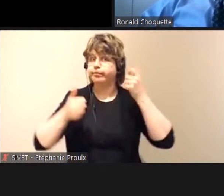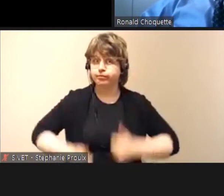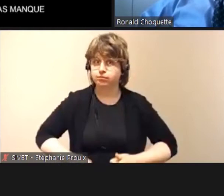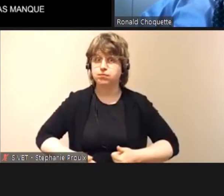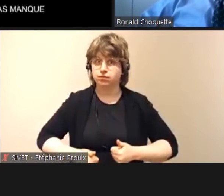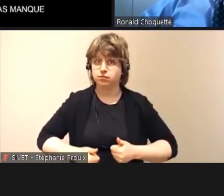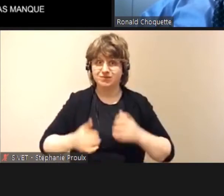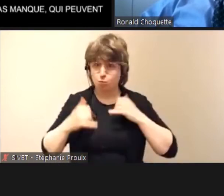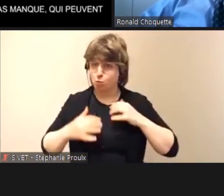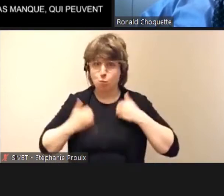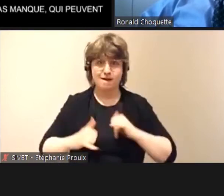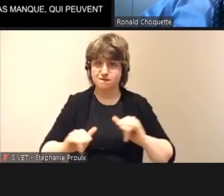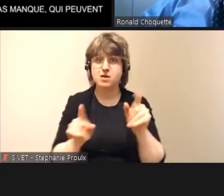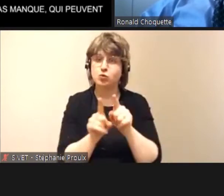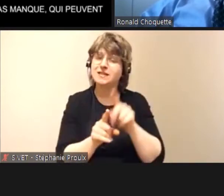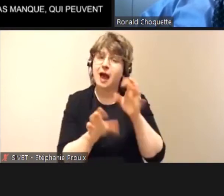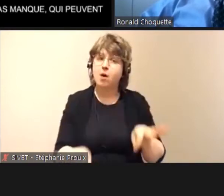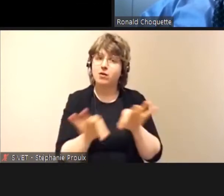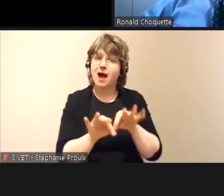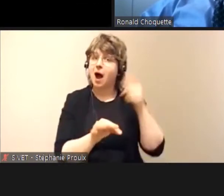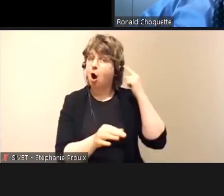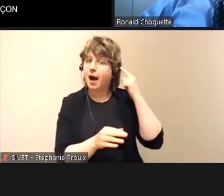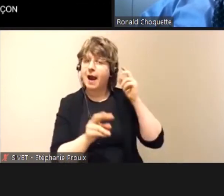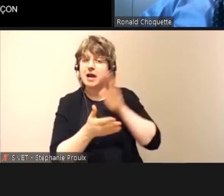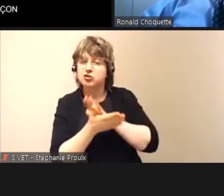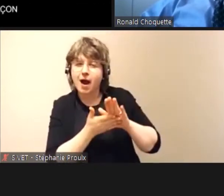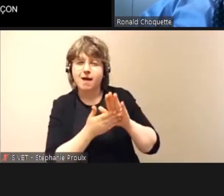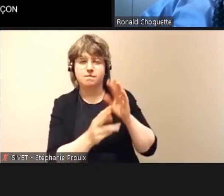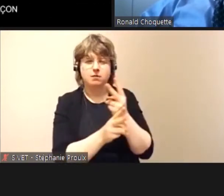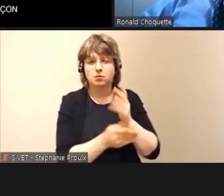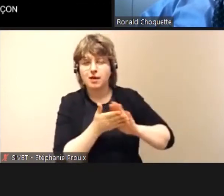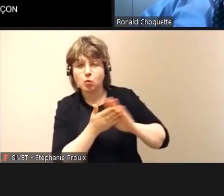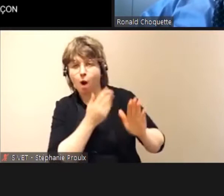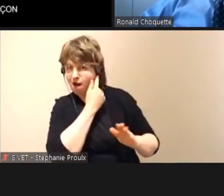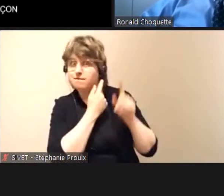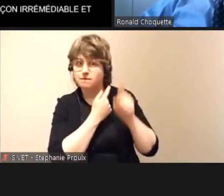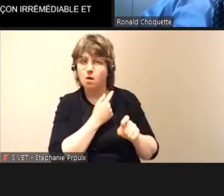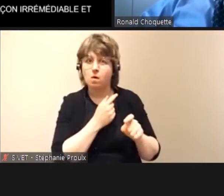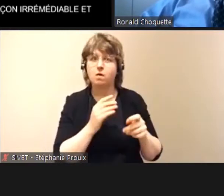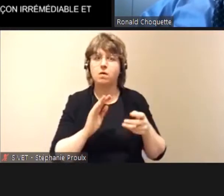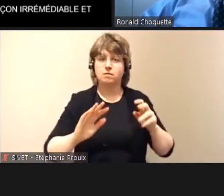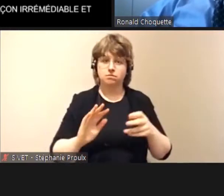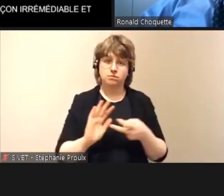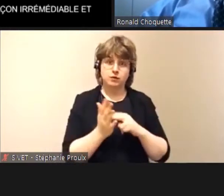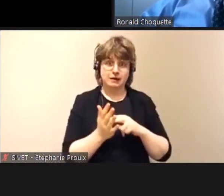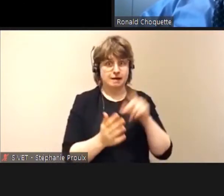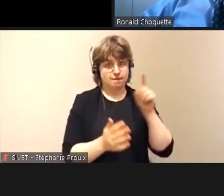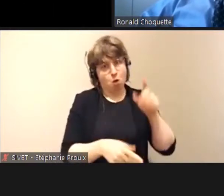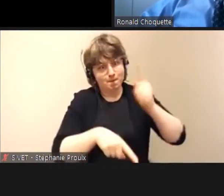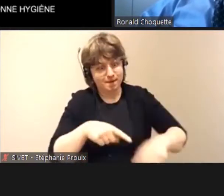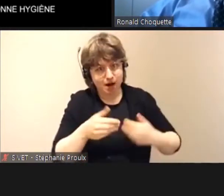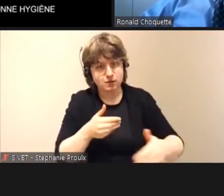irrémédiable, et évidemment d'avoir une bonne hygiène de l'oreille. Donc, si on fait ça, on peut prévenir. Et aussi,